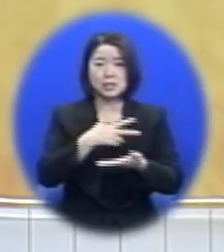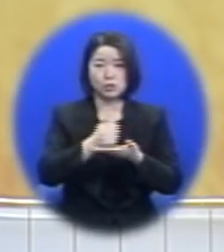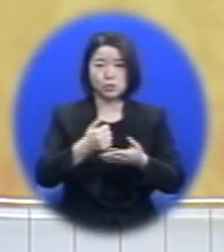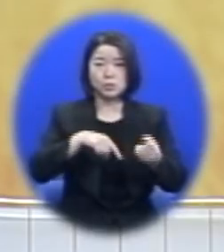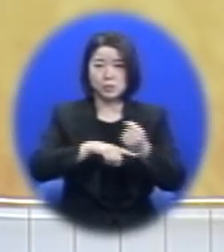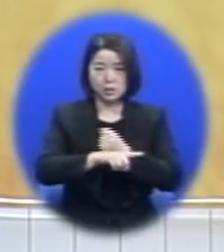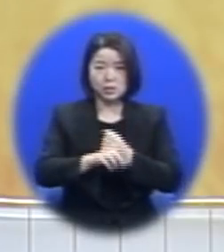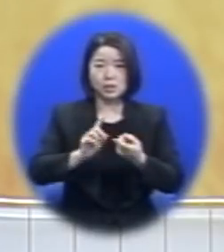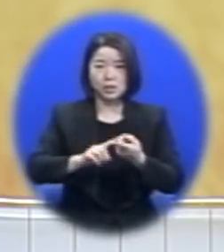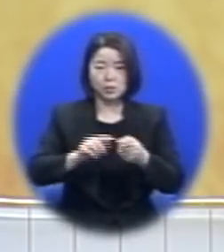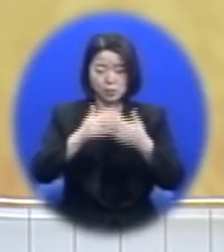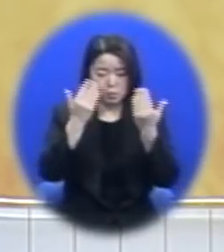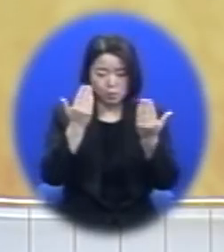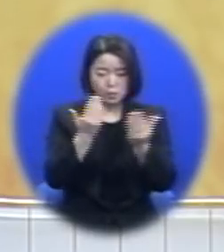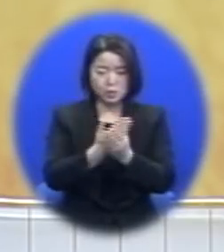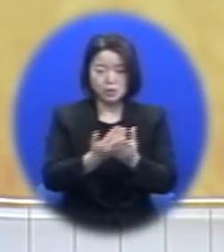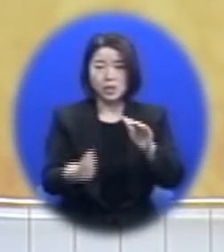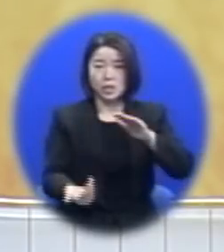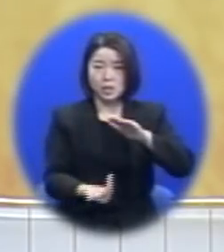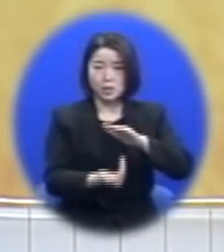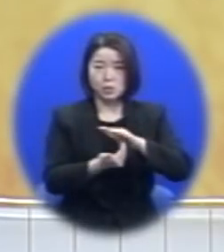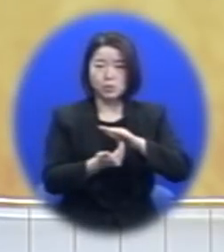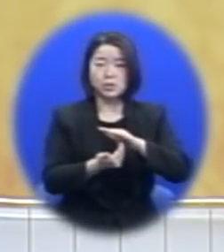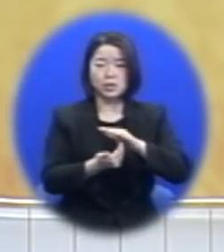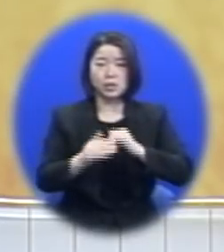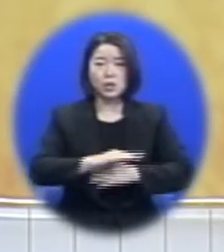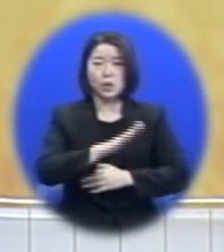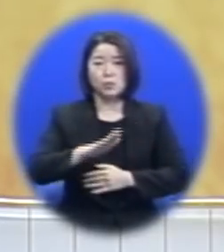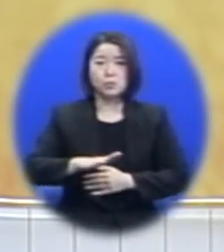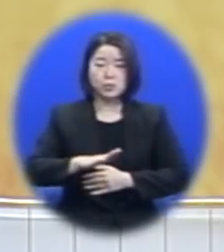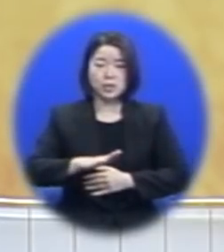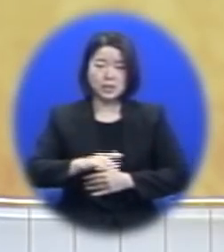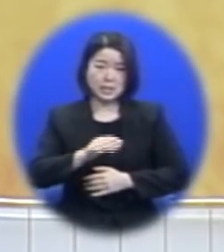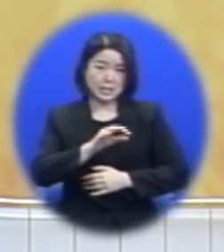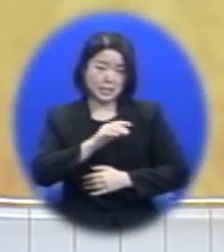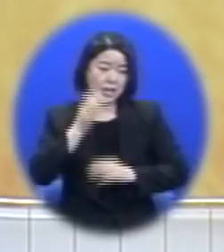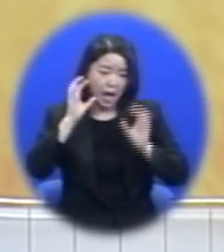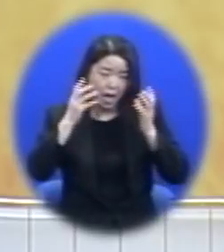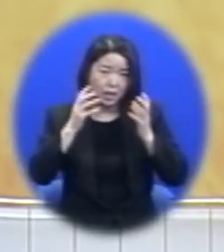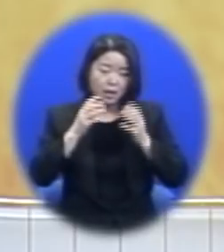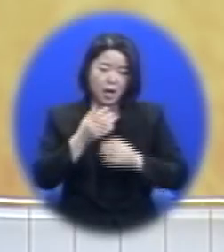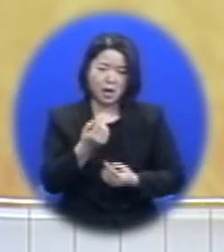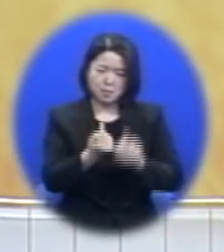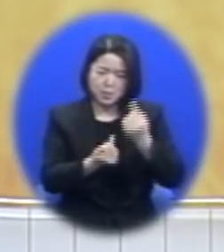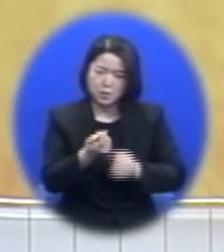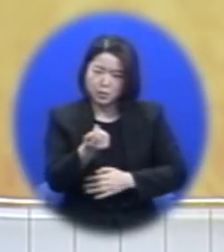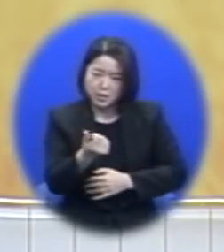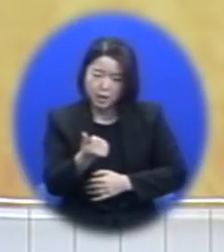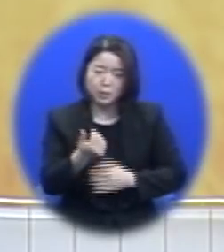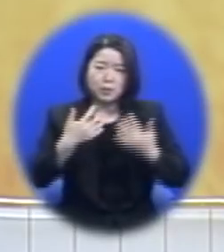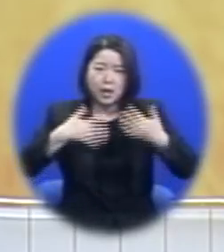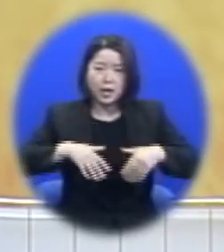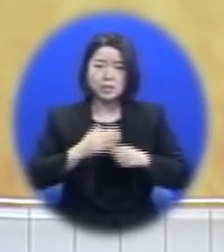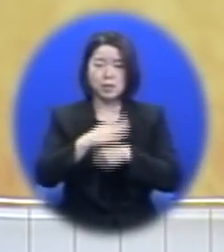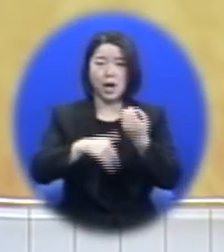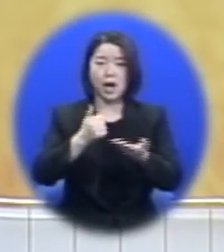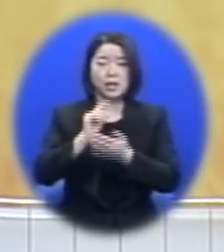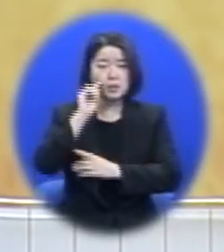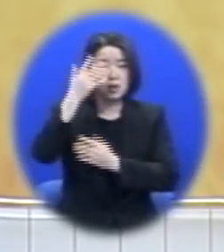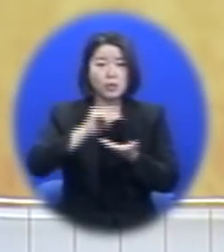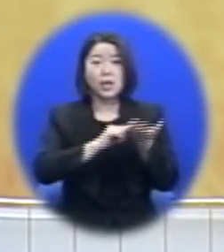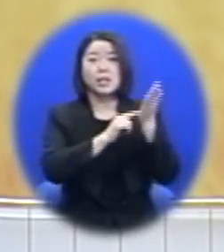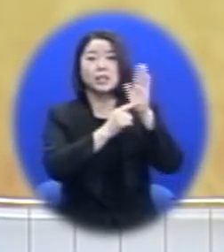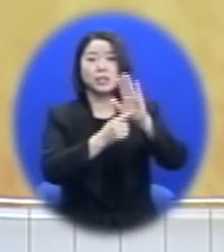뜻대로 온전히 이루어지길 우리 예랑이가 비록 작고 연약하지만 오직 하나님의 영광을 드러내는